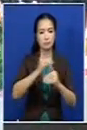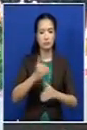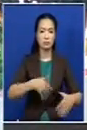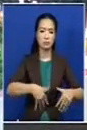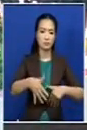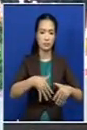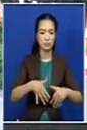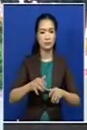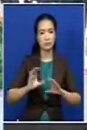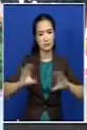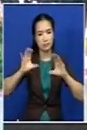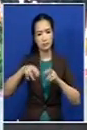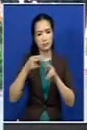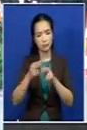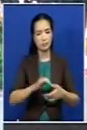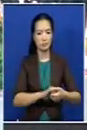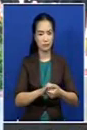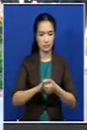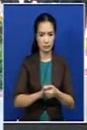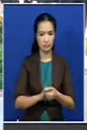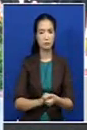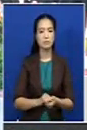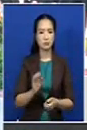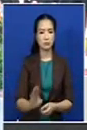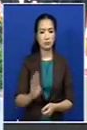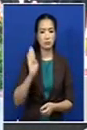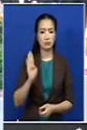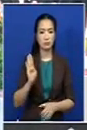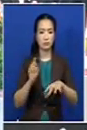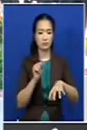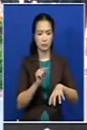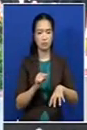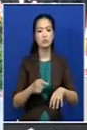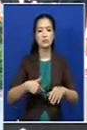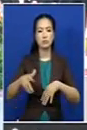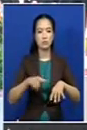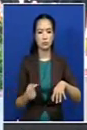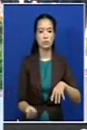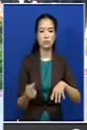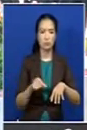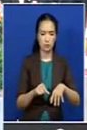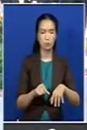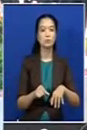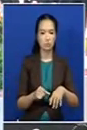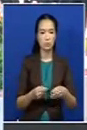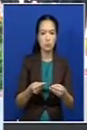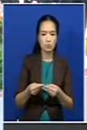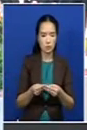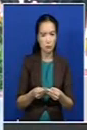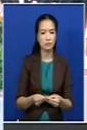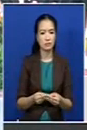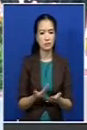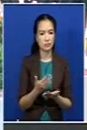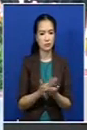ประชารัฐซึ่งจะเป็นของประชาชนที่มีถือหุ้นส่วนเป็นส่วนใหญ่ที่สุดในนั้นแล้วก็ผลกำไรออกมาก็ไม่ได้ไปแบ่งปันใ